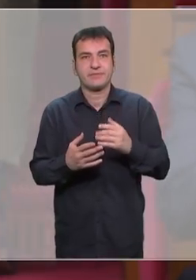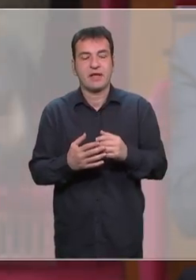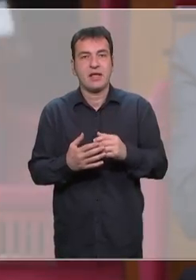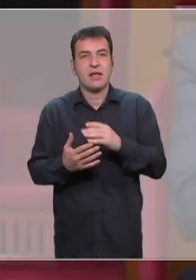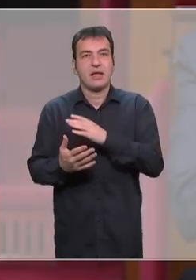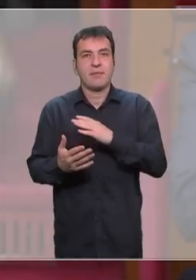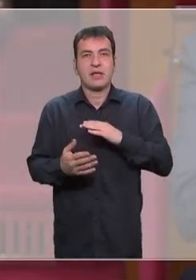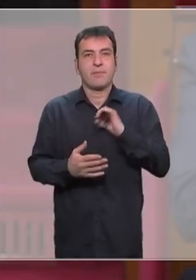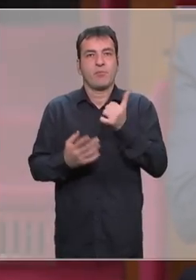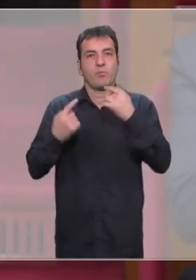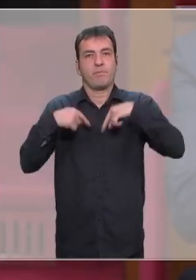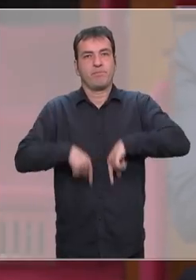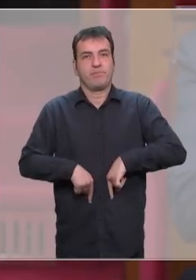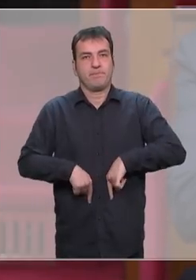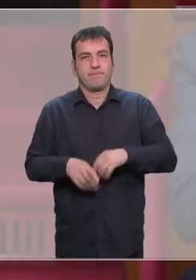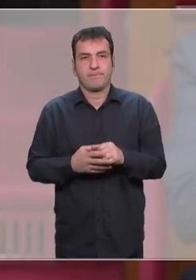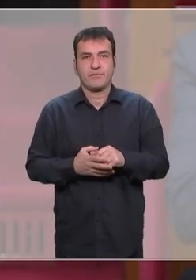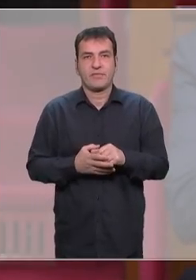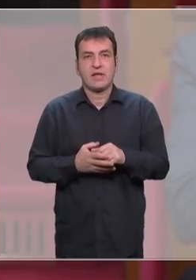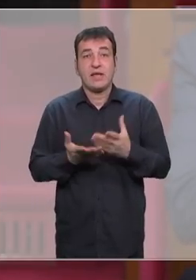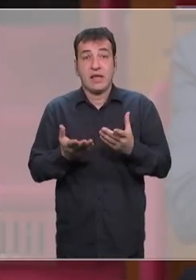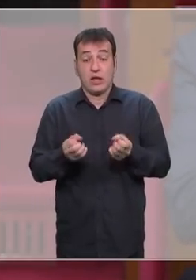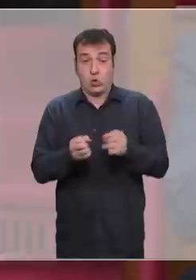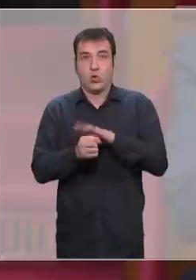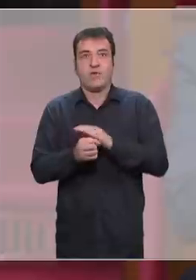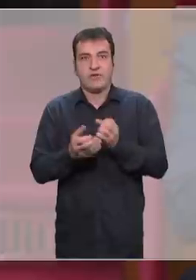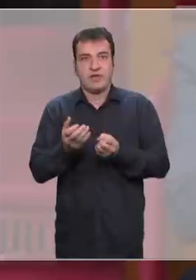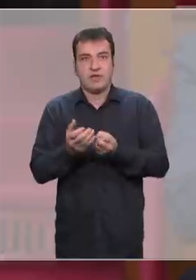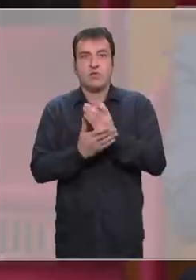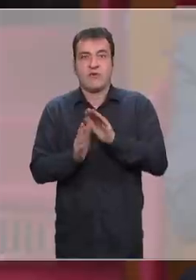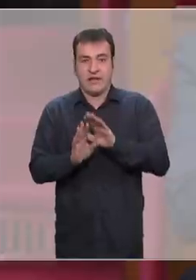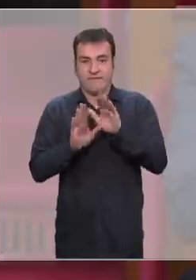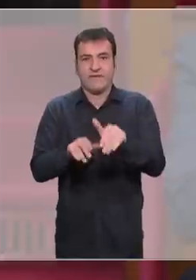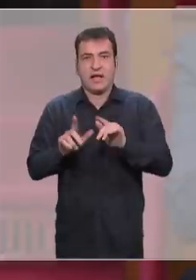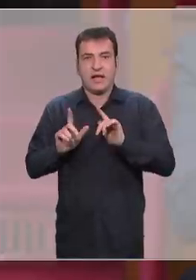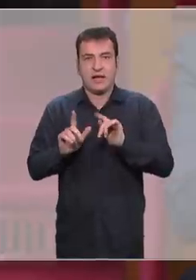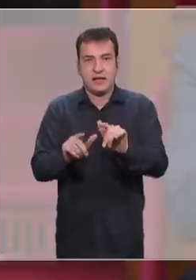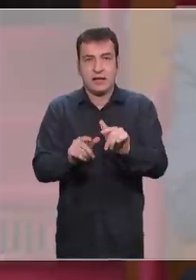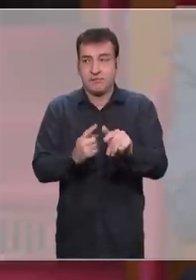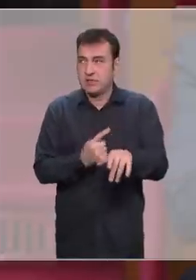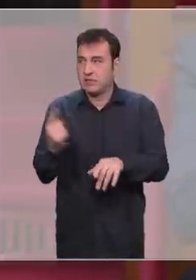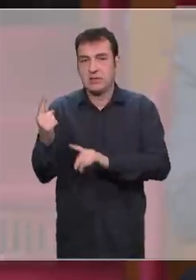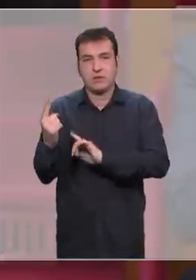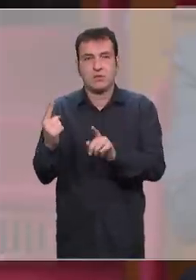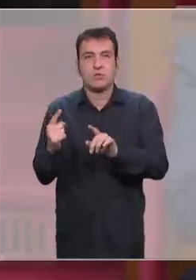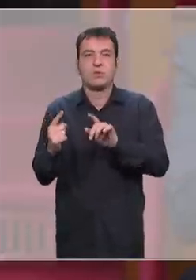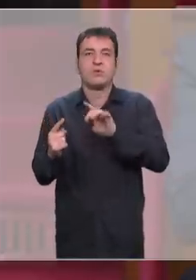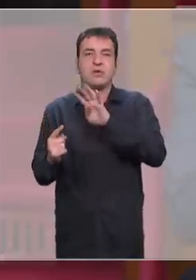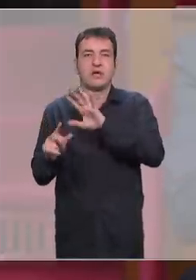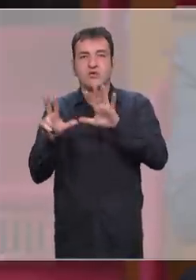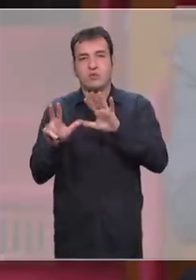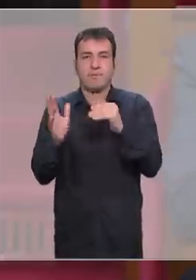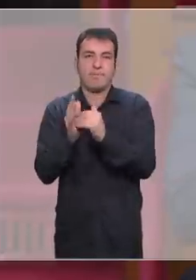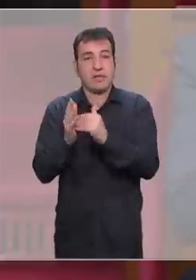Madame la Première Ministre, la nouvelle vague est là et elle n'est pas seule. Avec 48 000 nouveaux cas de Covid-19